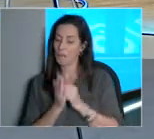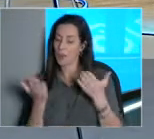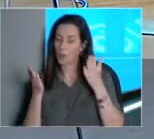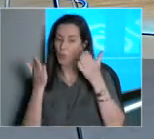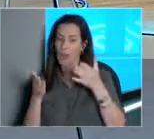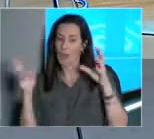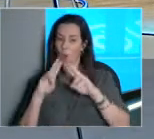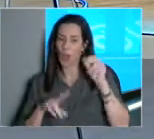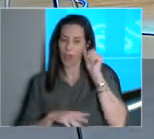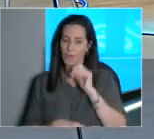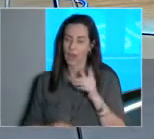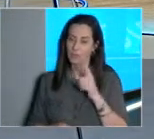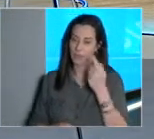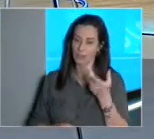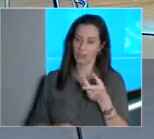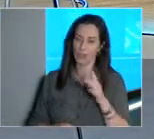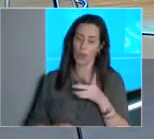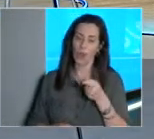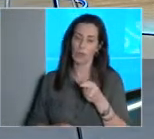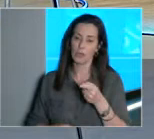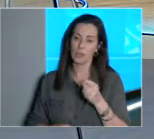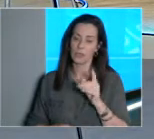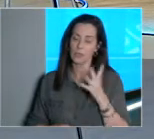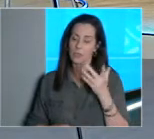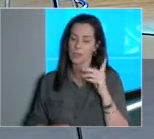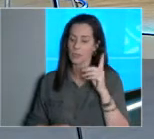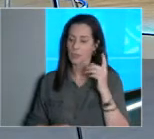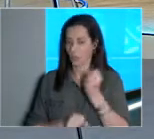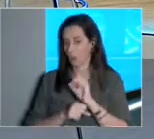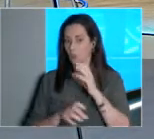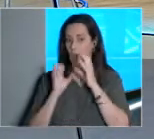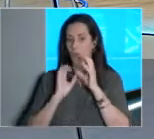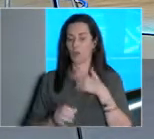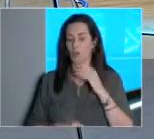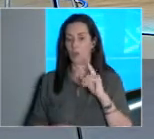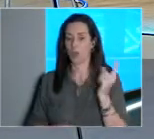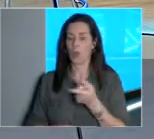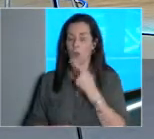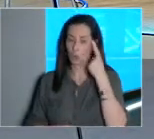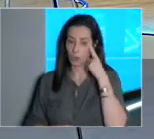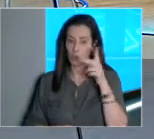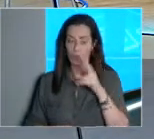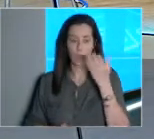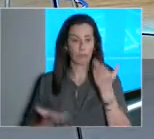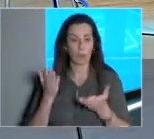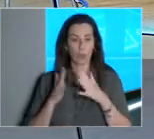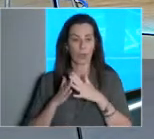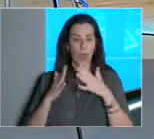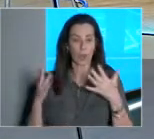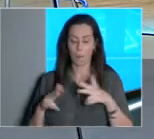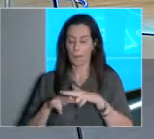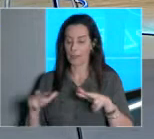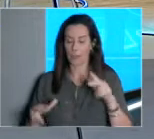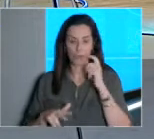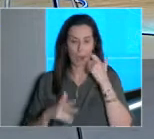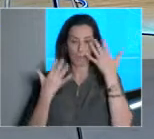אבל אז לא כותבים עליכם. כן. בסדר, אבל תשמע, אז אולי זה חשבון הנפש של התקשורת, כי אתה יודע, אנחנו גם כולנו יודעים שיש הבדל מאוד גדול בין המצב של